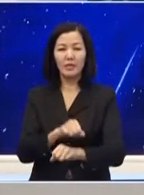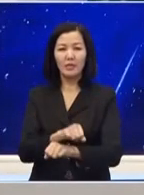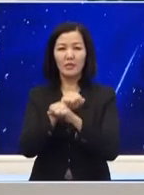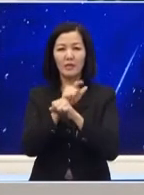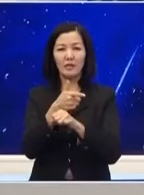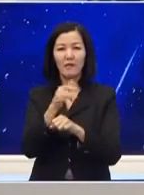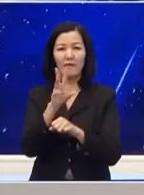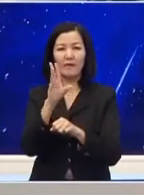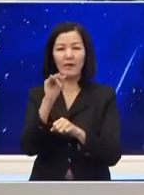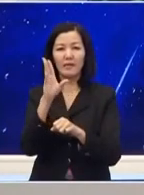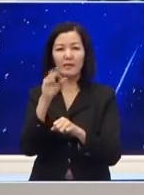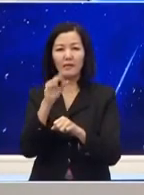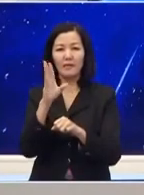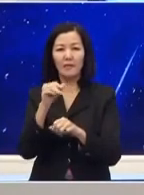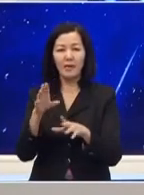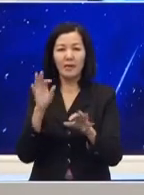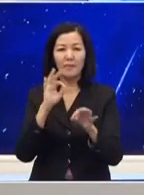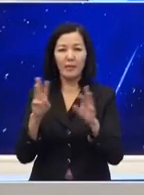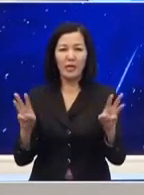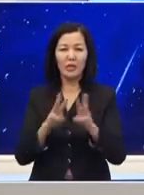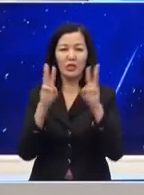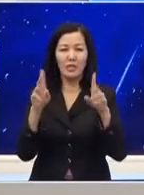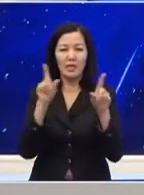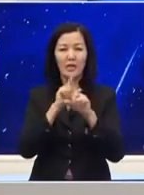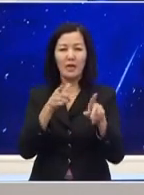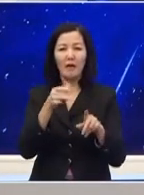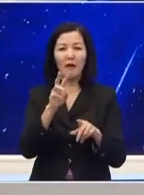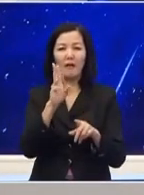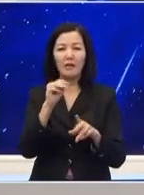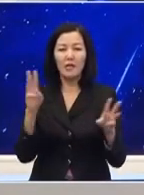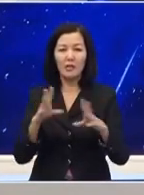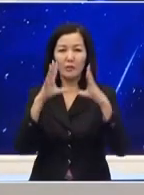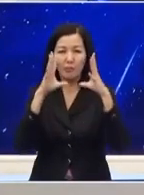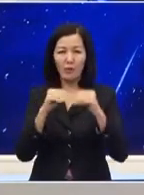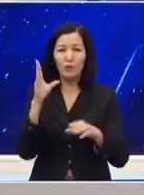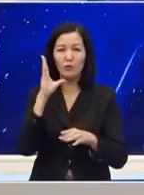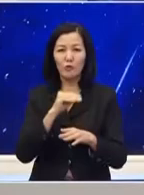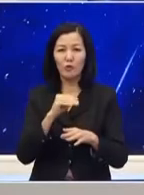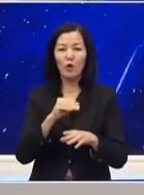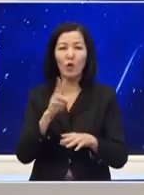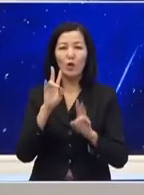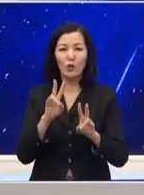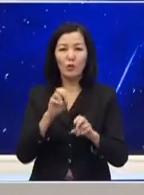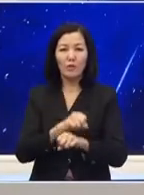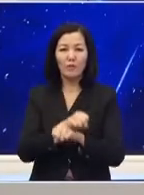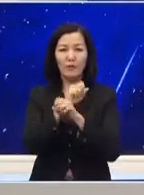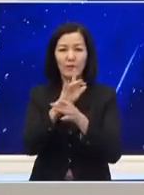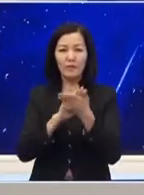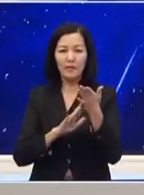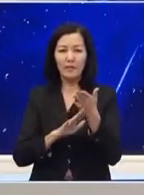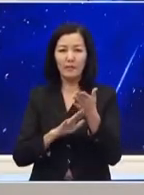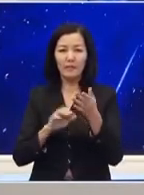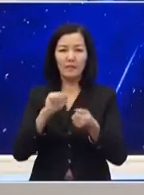Протестующие в Гватемале разгромили и подожгли здание Конгресса. Огонь удалось потушить, но демонстранты продолжали